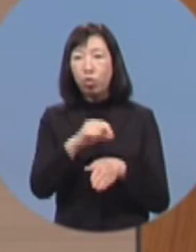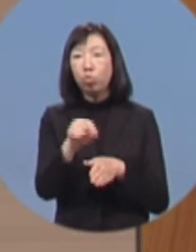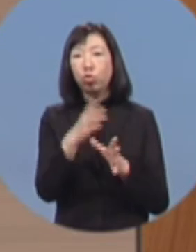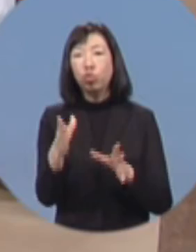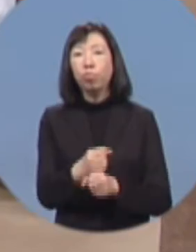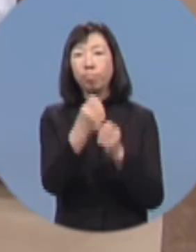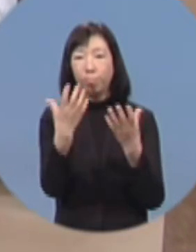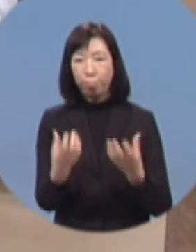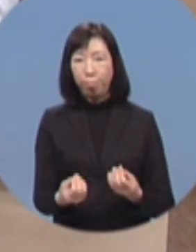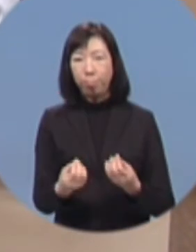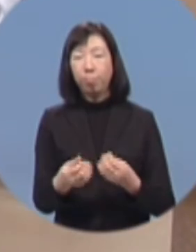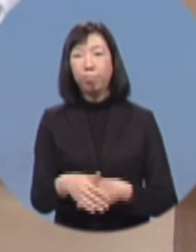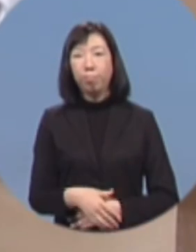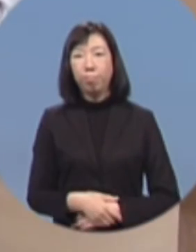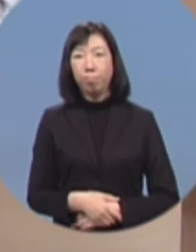でした。